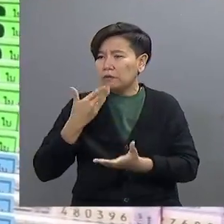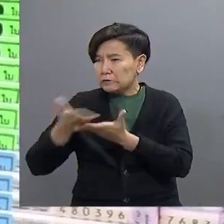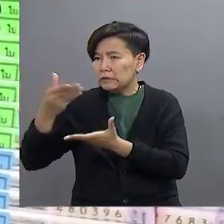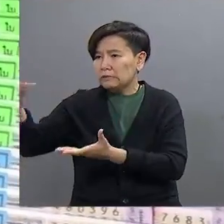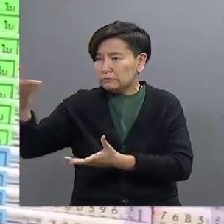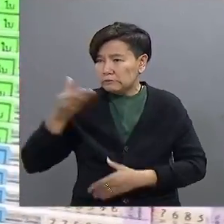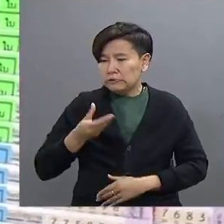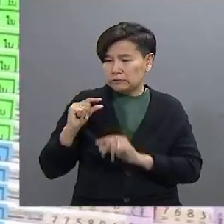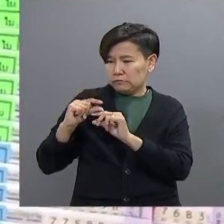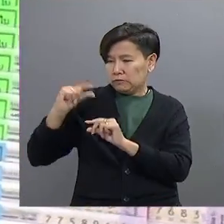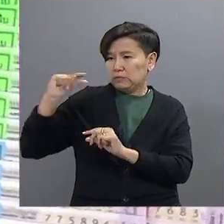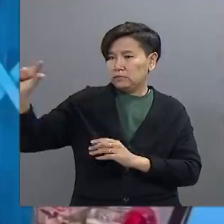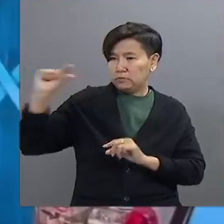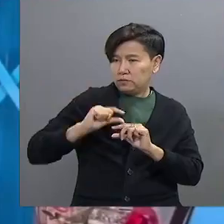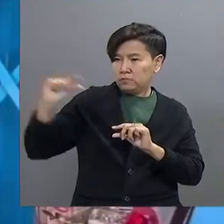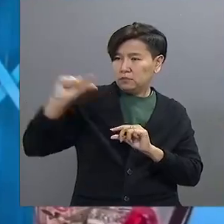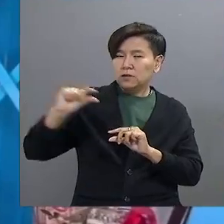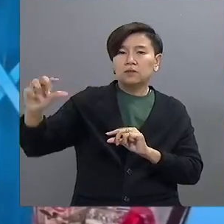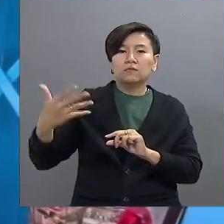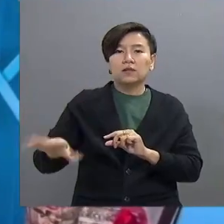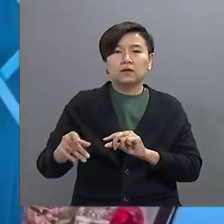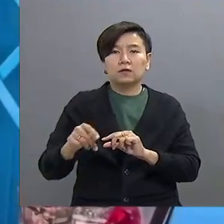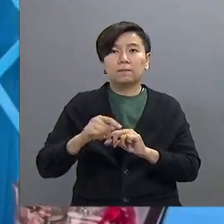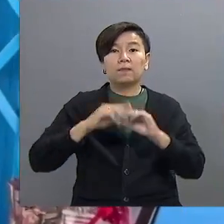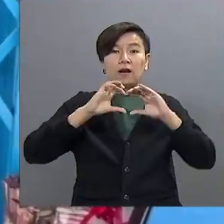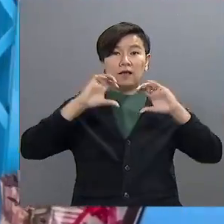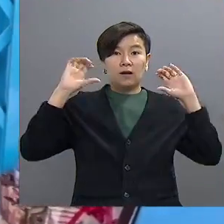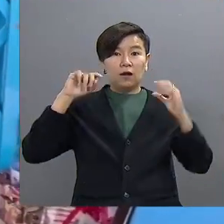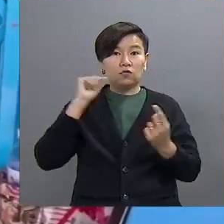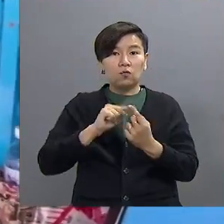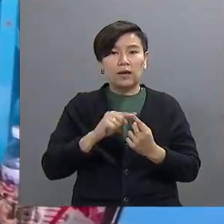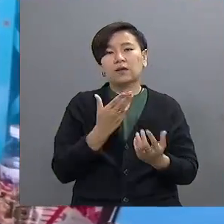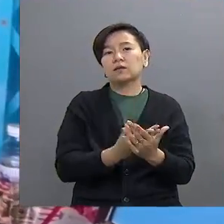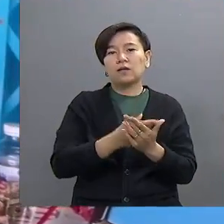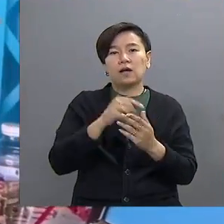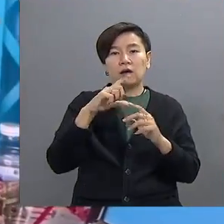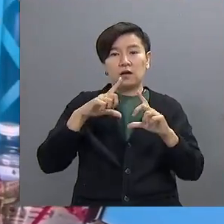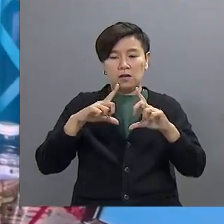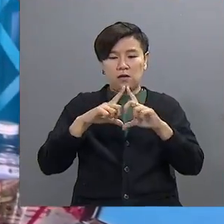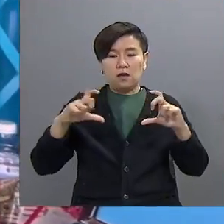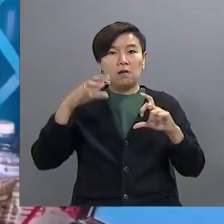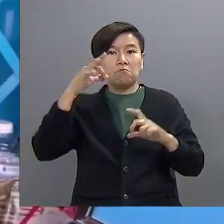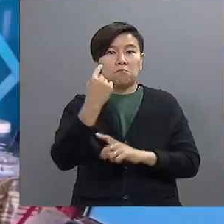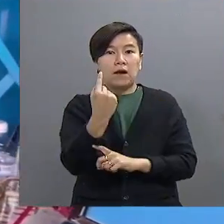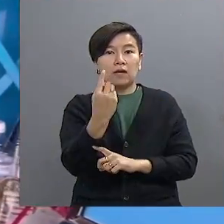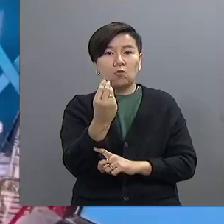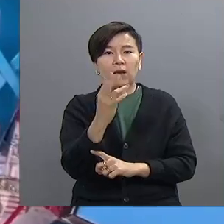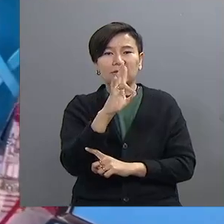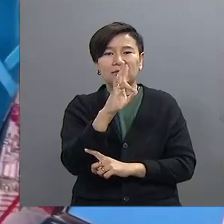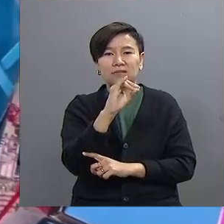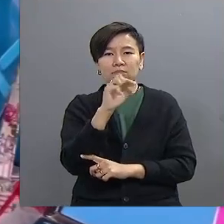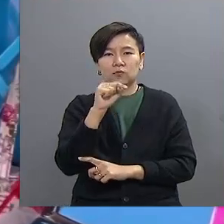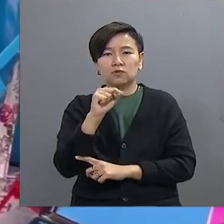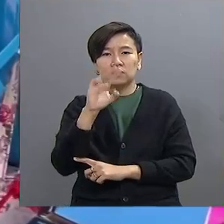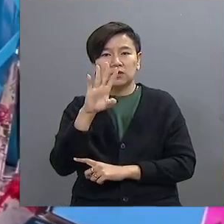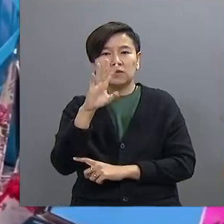นี่ยนะเขารับมาในราคาใบละ70บาท40สตางค์นะคะแต่กลับไปขายในดิจิตอล